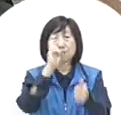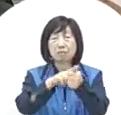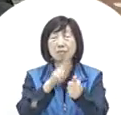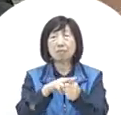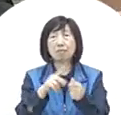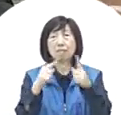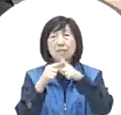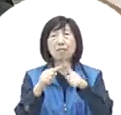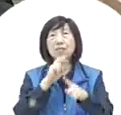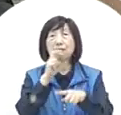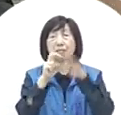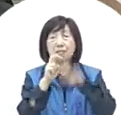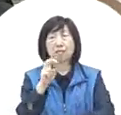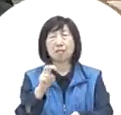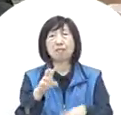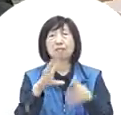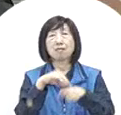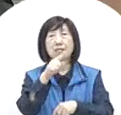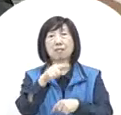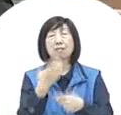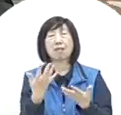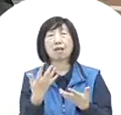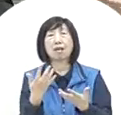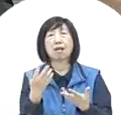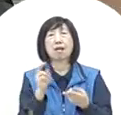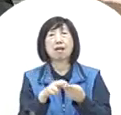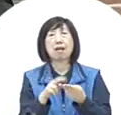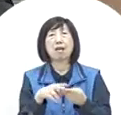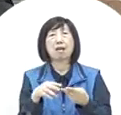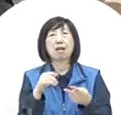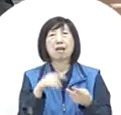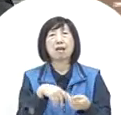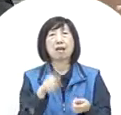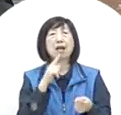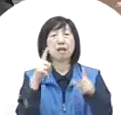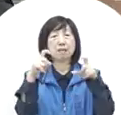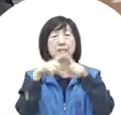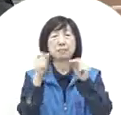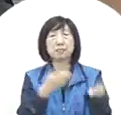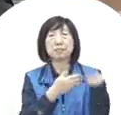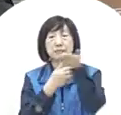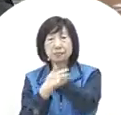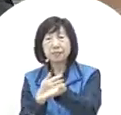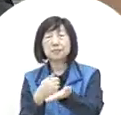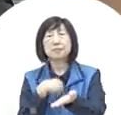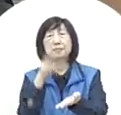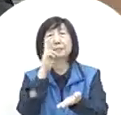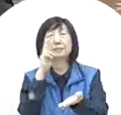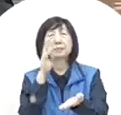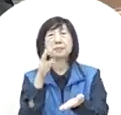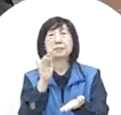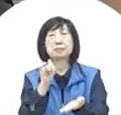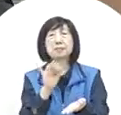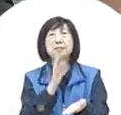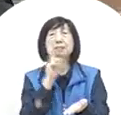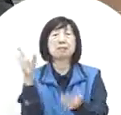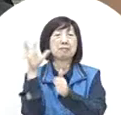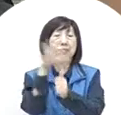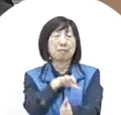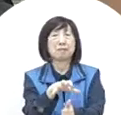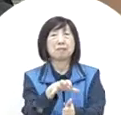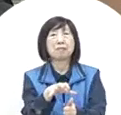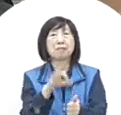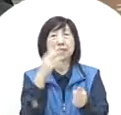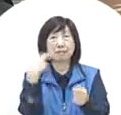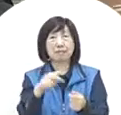嫌犯把他账号加好友之后，被害人交出照片以为可以收到工资，然后后来还被反威胁，拍下很多不堪